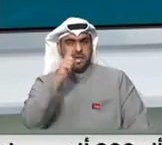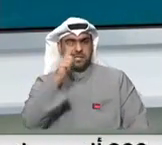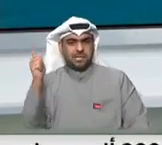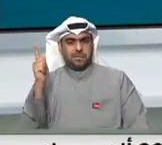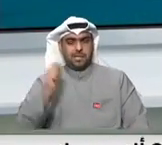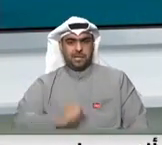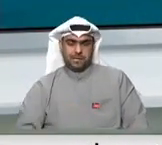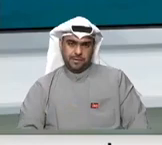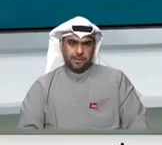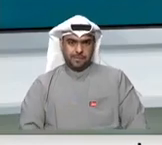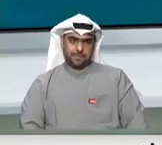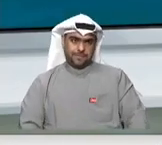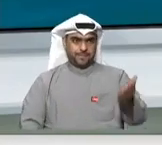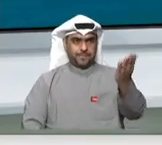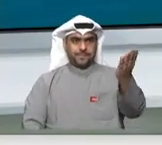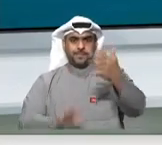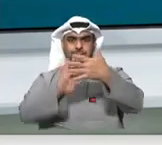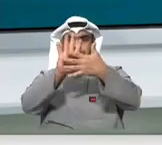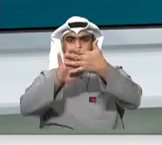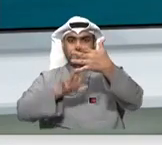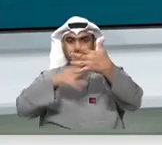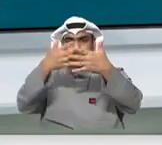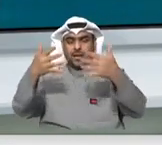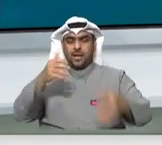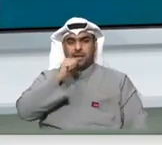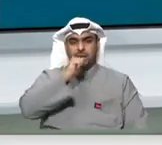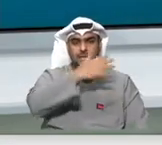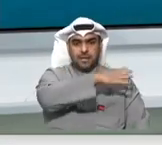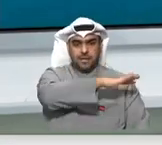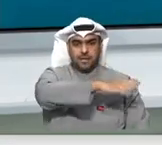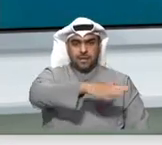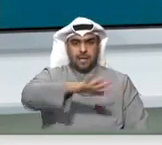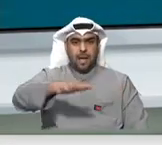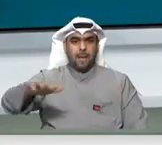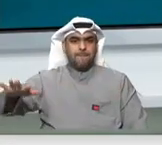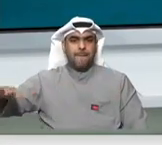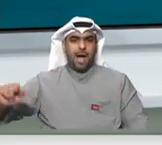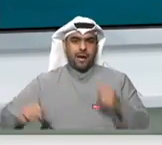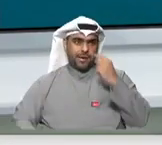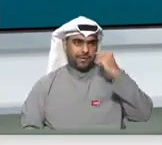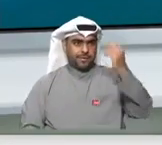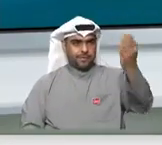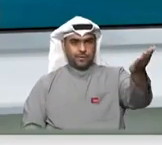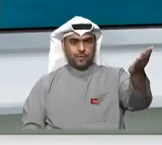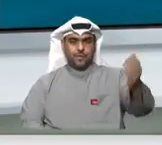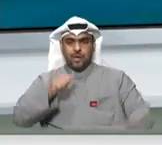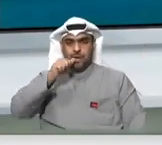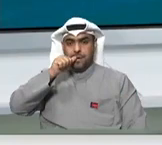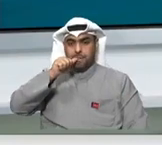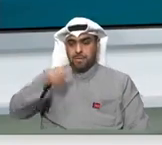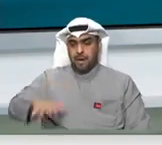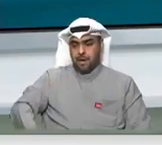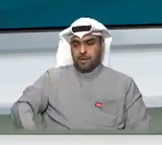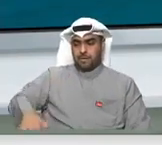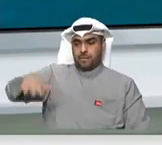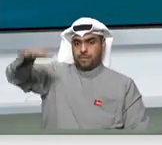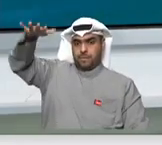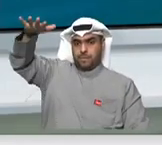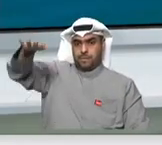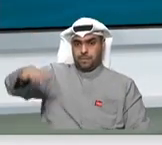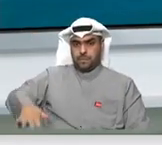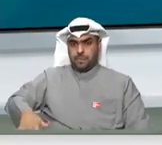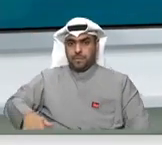معتدلة السرعة بشكل عام. الأجواء البحرية أعزائي المشاهدين خلال 24 ساعة القادمة بمشيئة الله أجواء معتدلة الأمواج إلى عالية